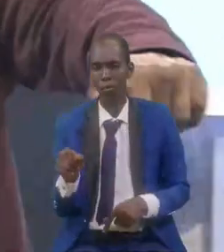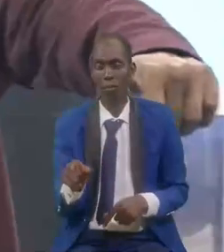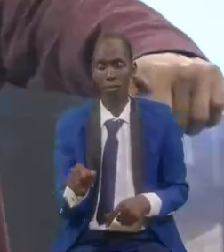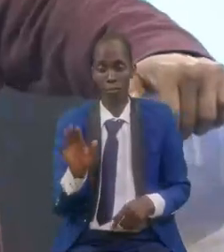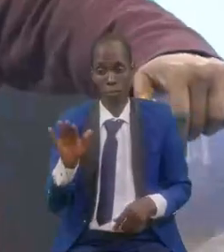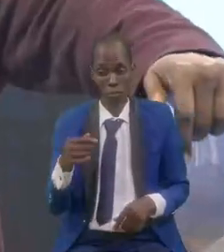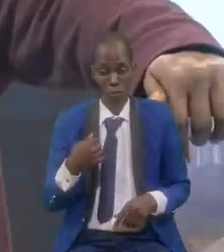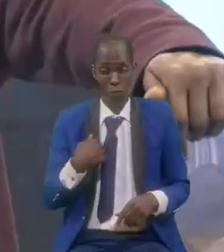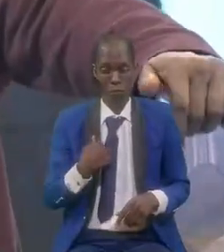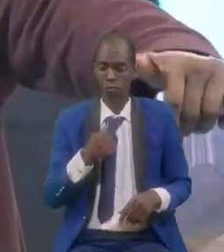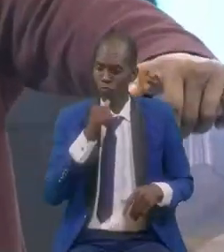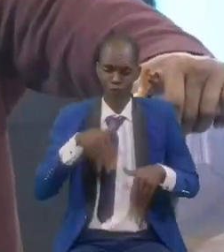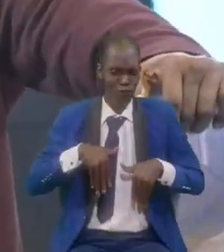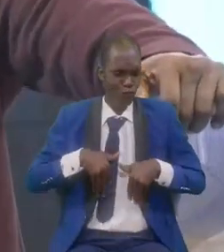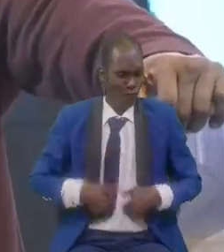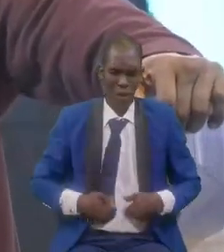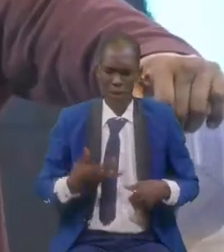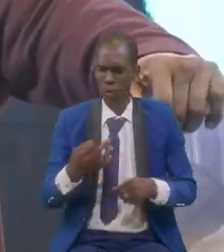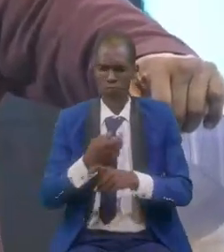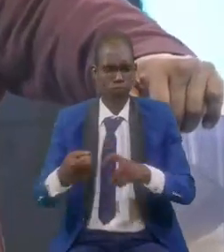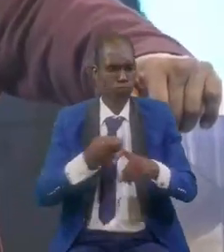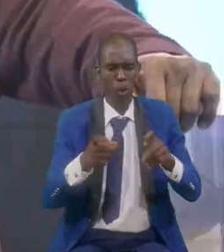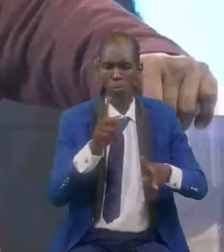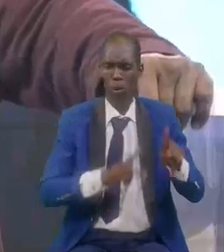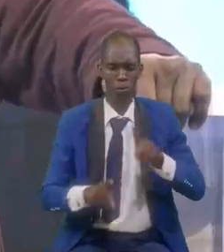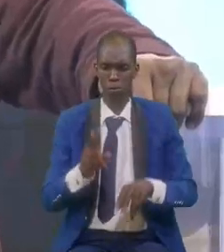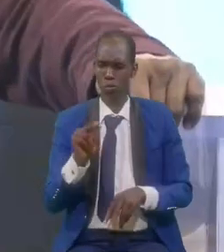je ne suis pas fatigué de persécuter ces gens-là, hein, mais